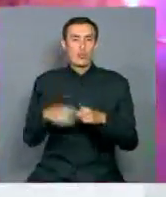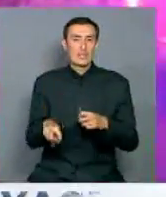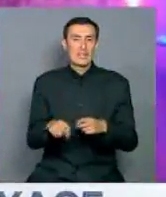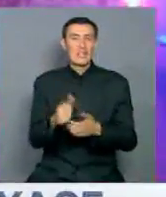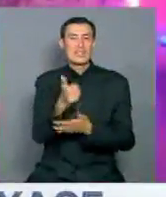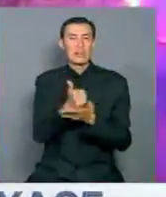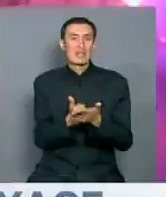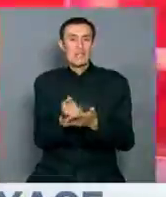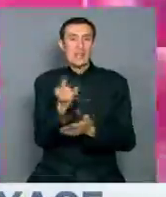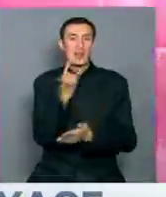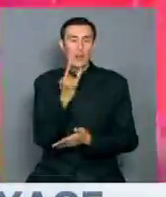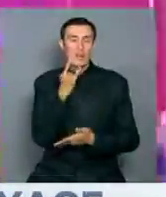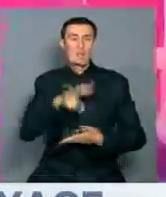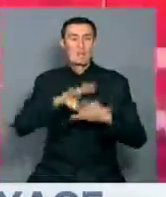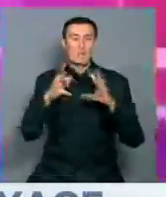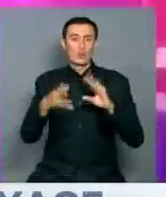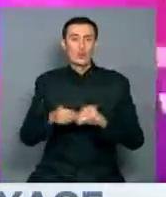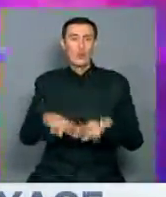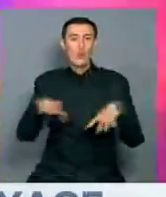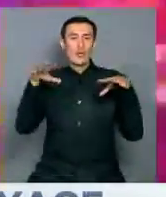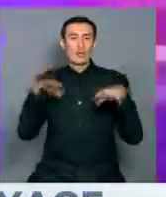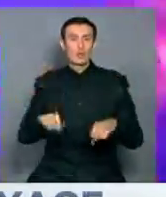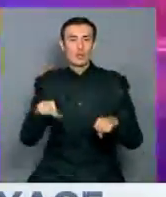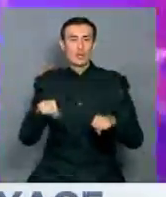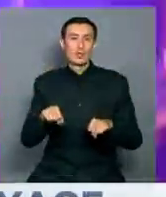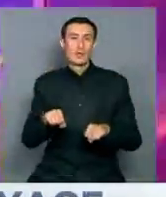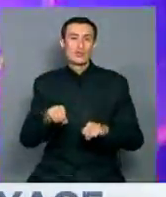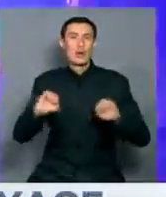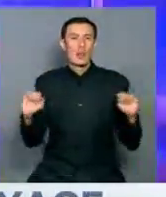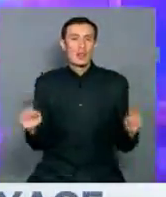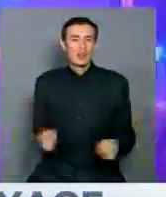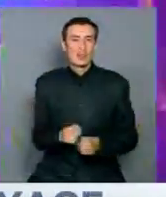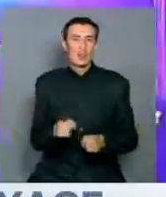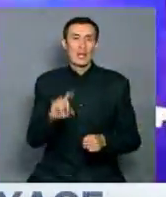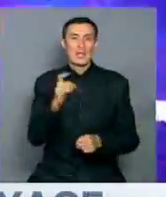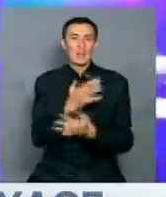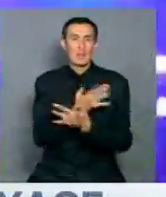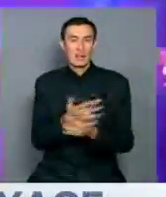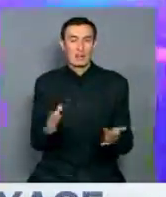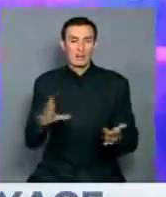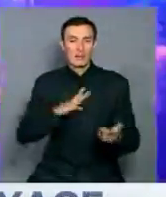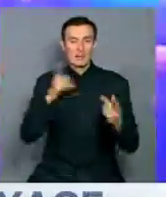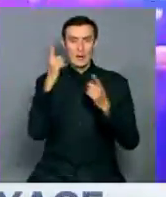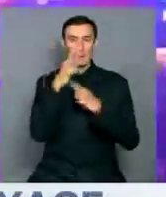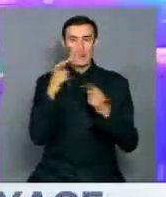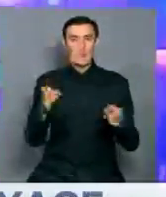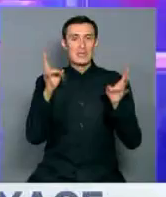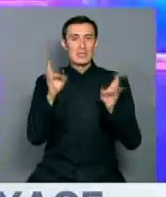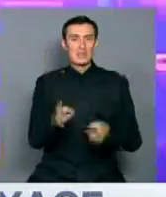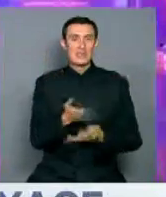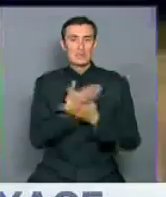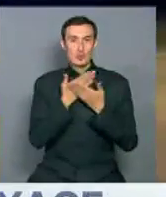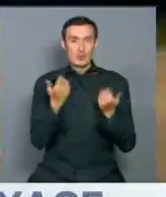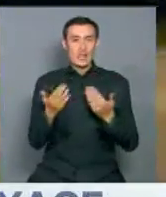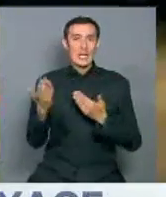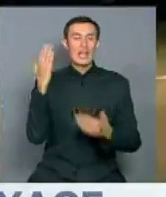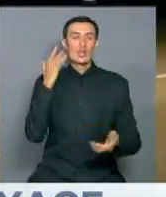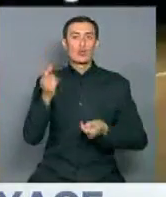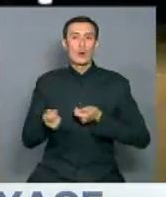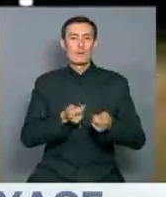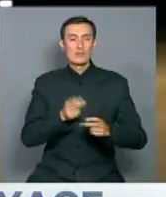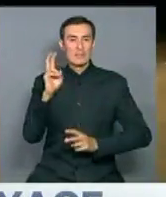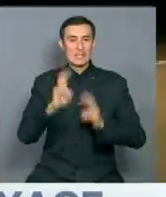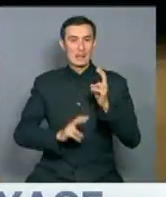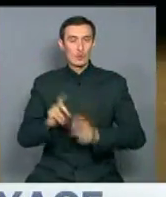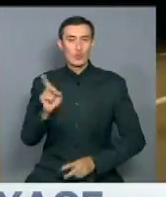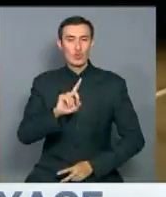резервные аккумуляторы. В результате отключились устройства для охлаждения химикатов. Информация о пострадавших не поступала. Ранее руководство